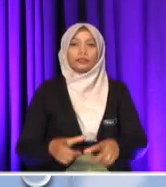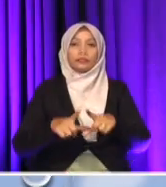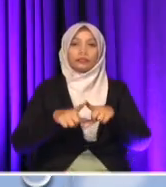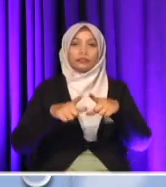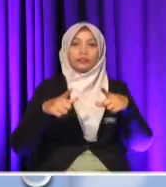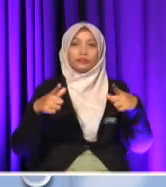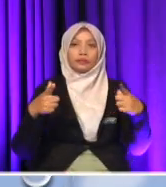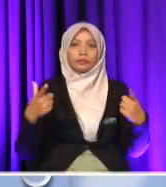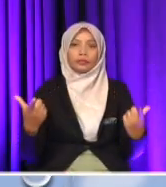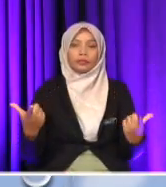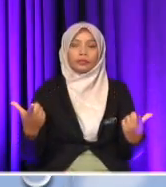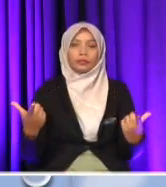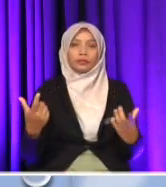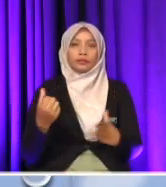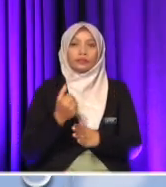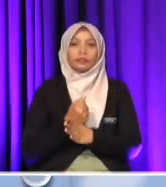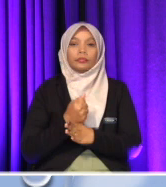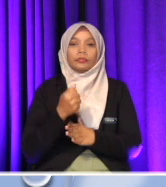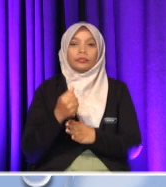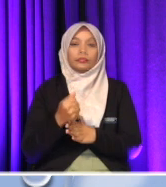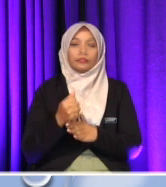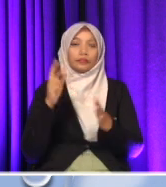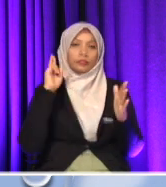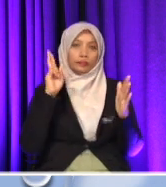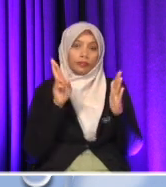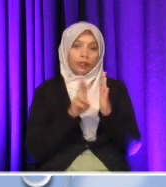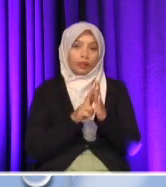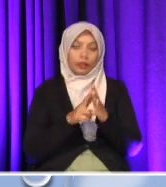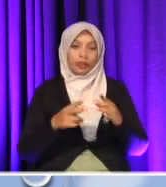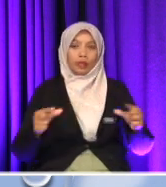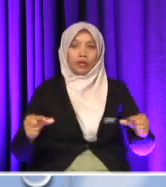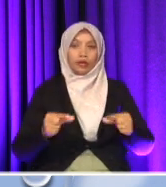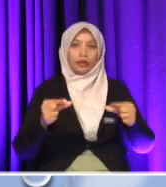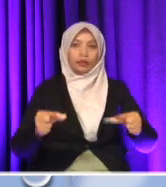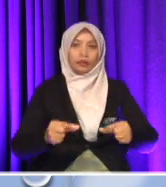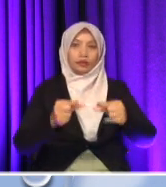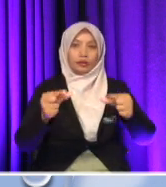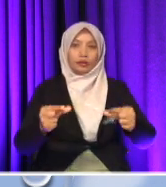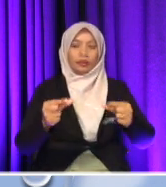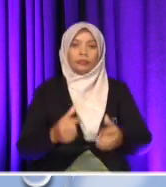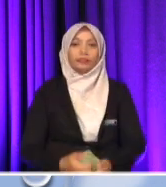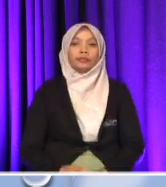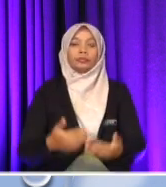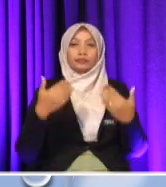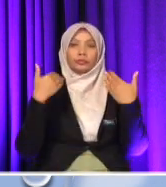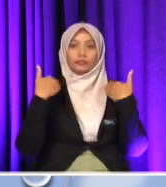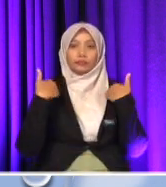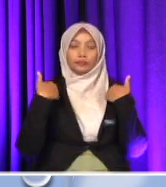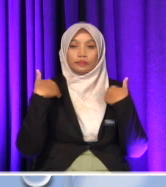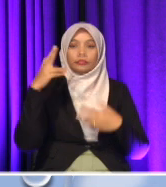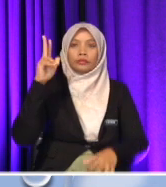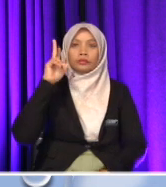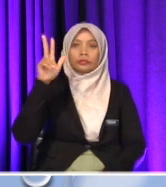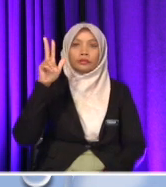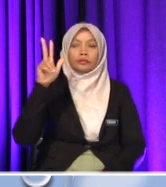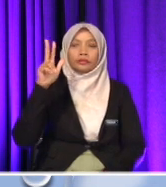antara rajah gelombang, vektor, arus dan voltan ni dalam liter AU tadi. Okey, kita ada